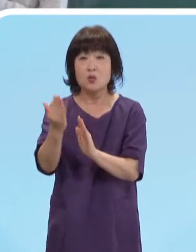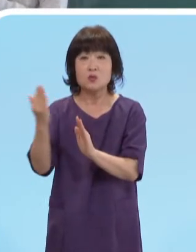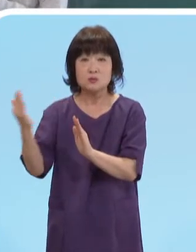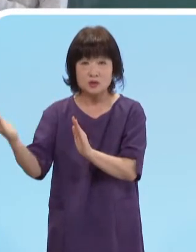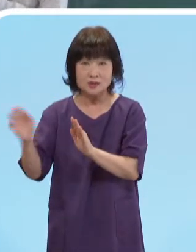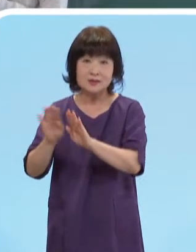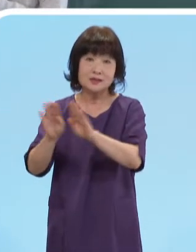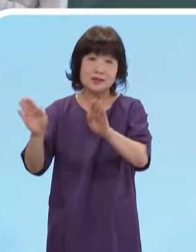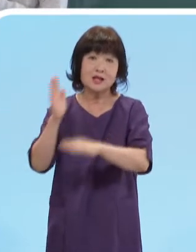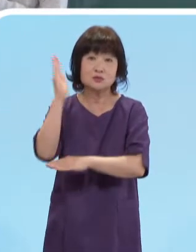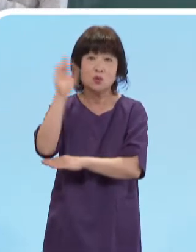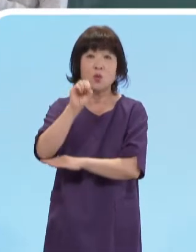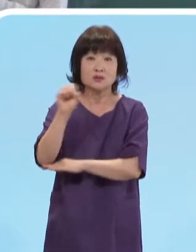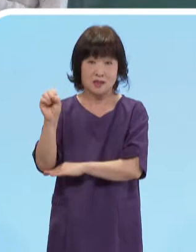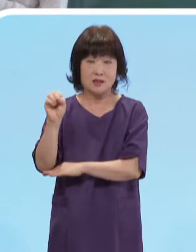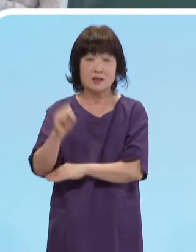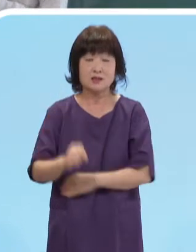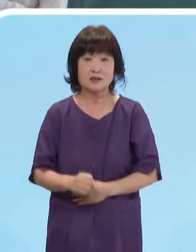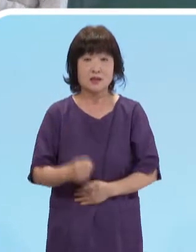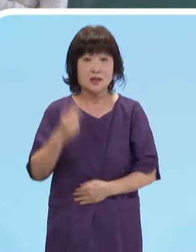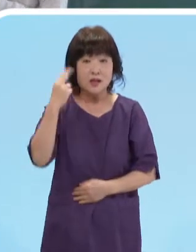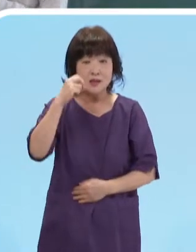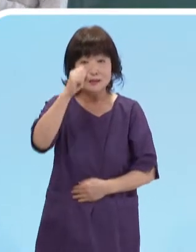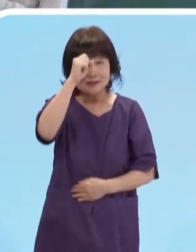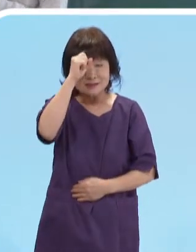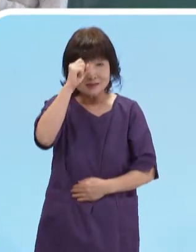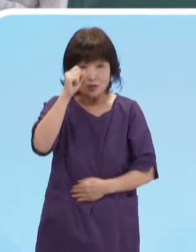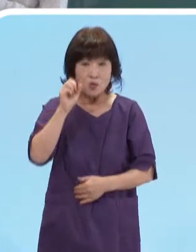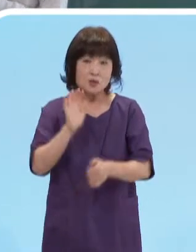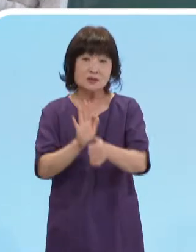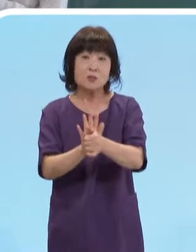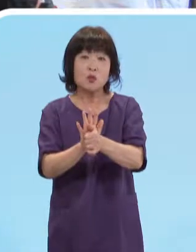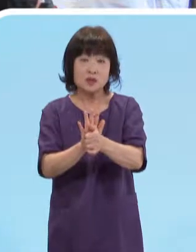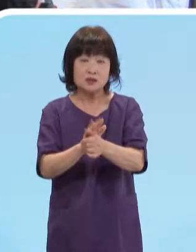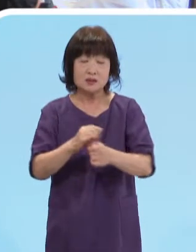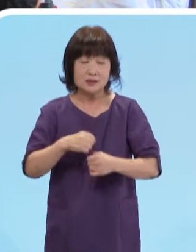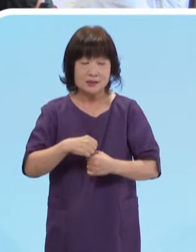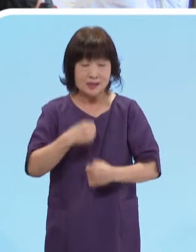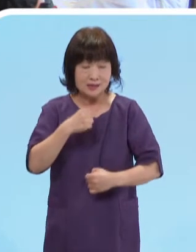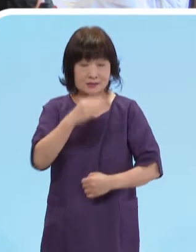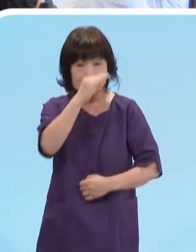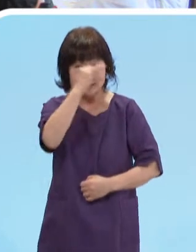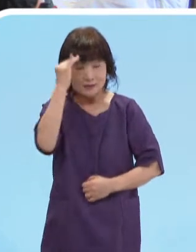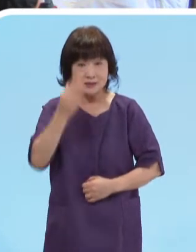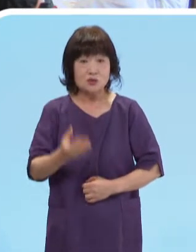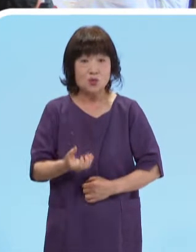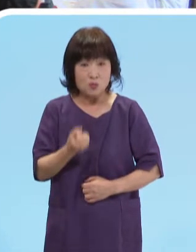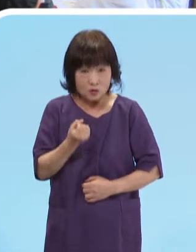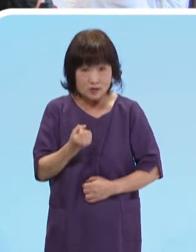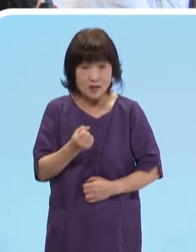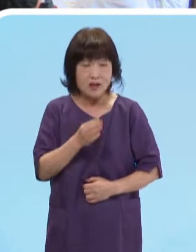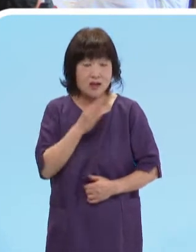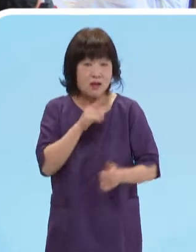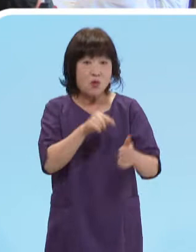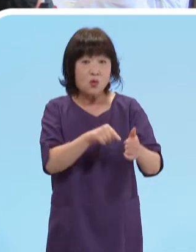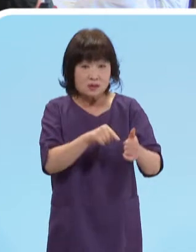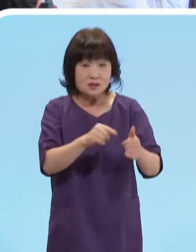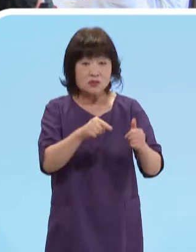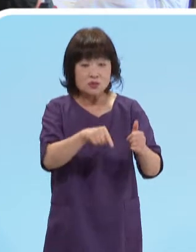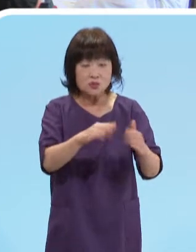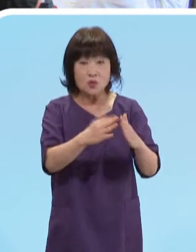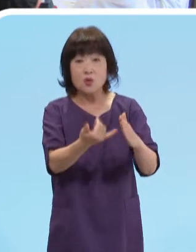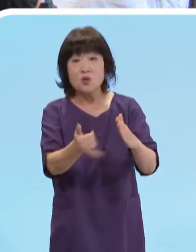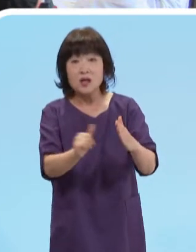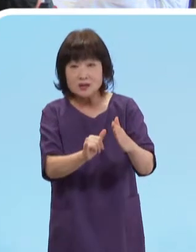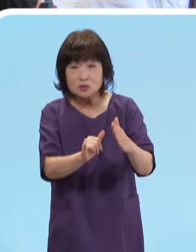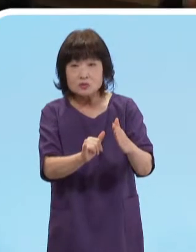開催する講座です。認知症サポーターは正しい知識を持ち、認知症の人と家族を温か